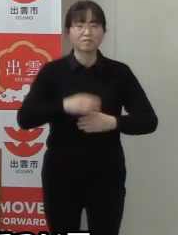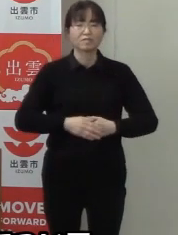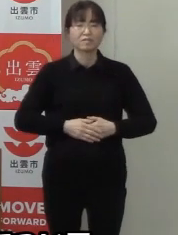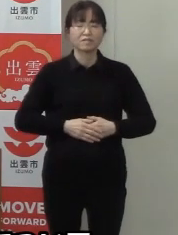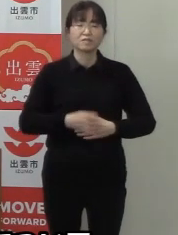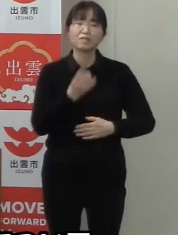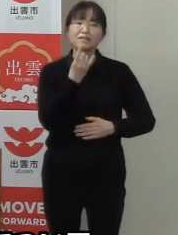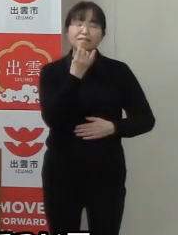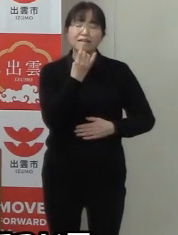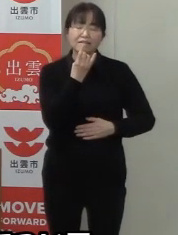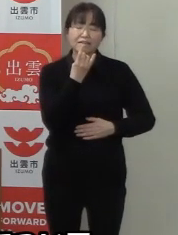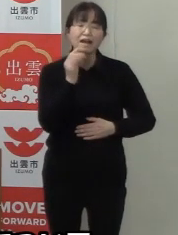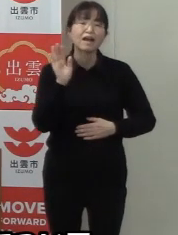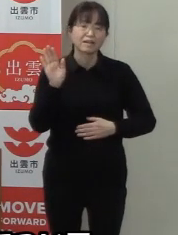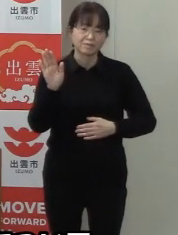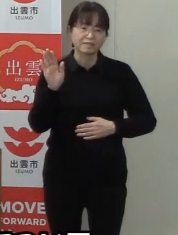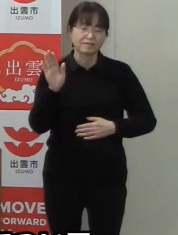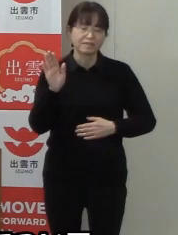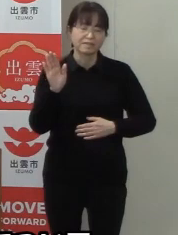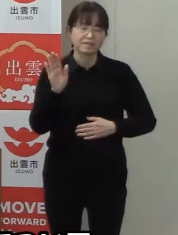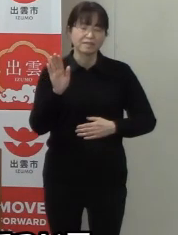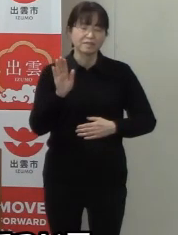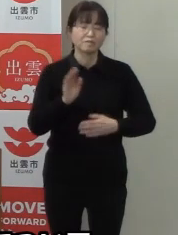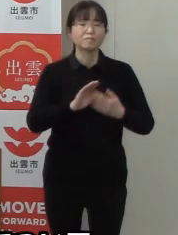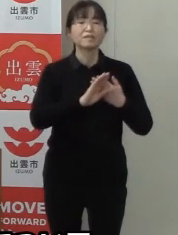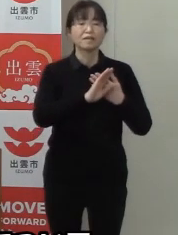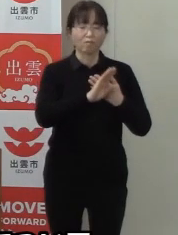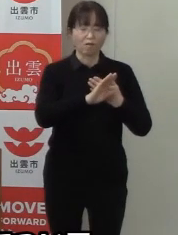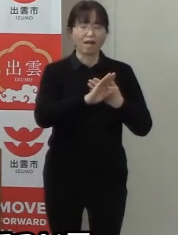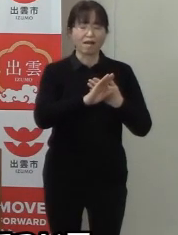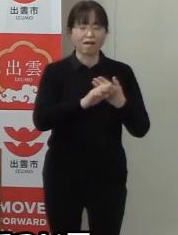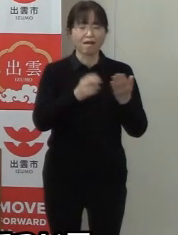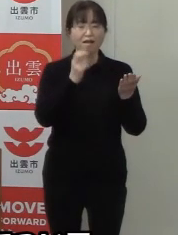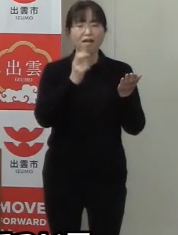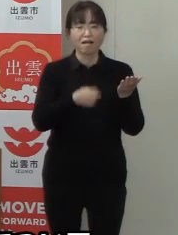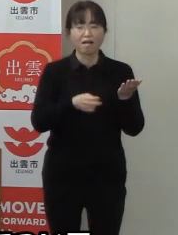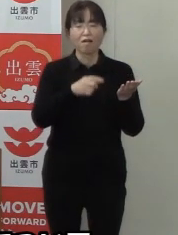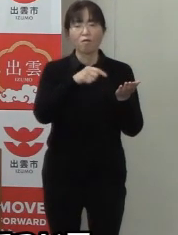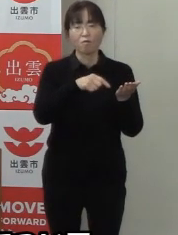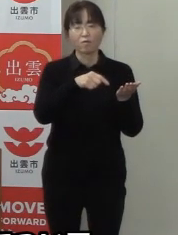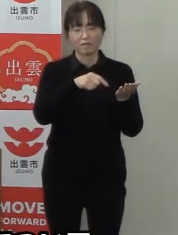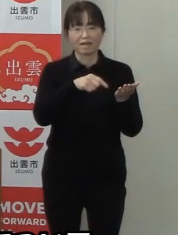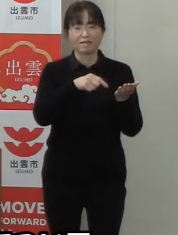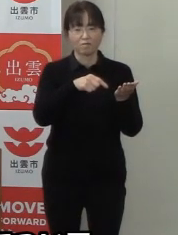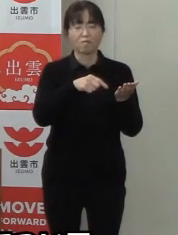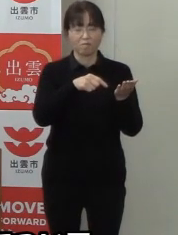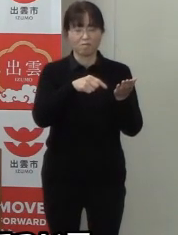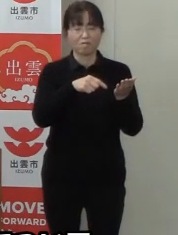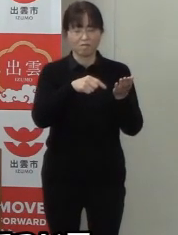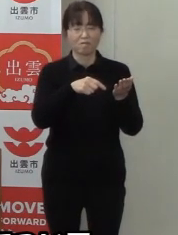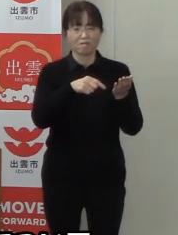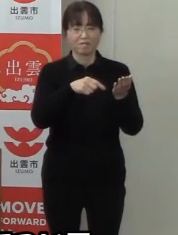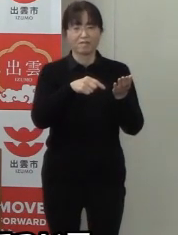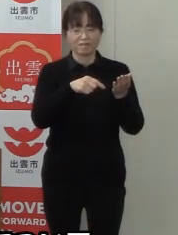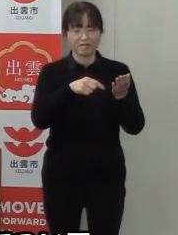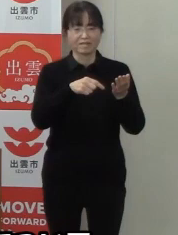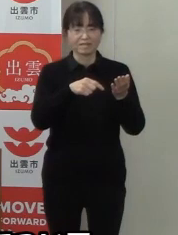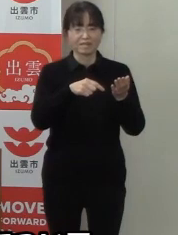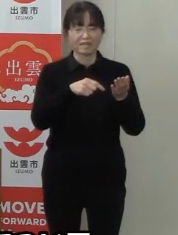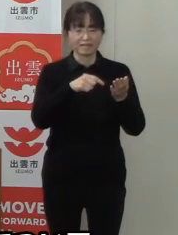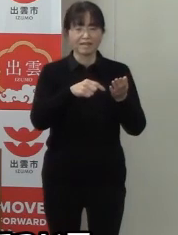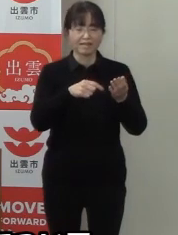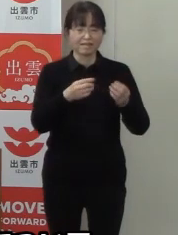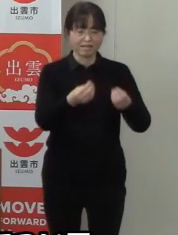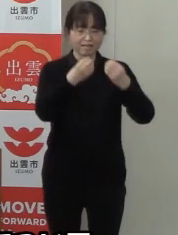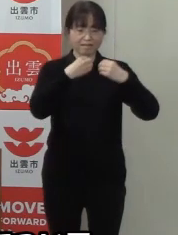では期待をしておりますけども、一方では法的位置づけというか、そういうものが、下がるからといって、感染症